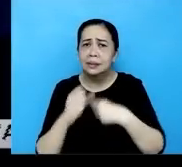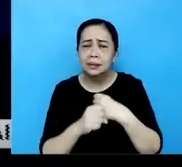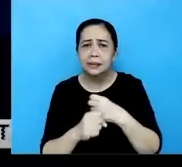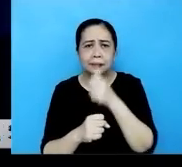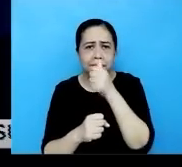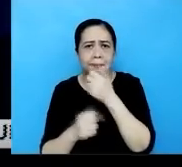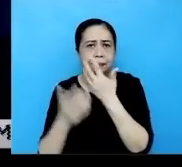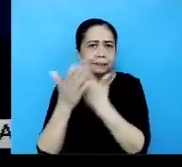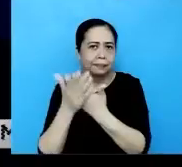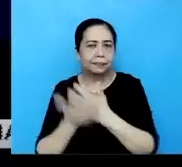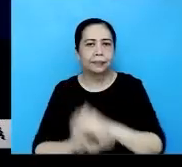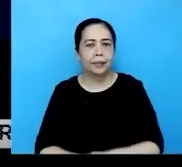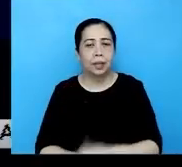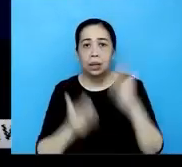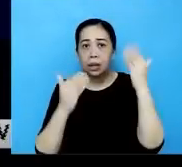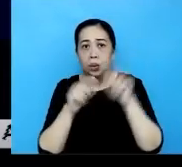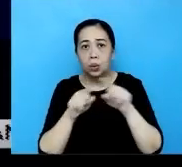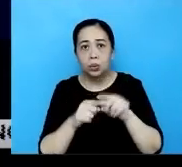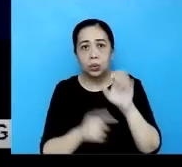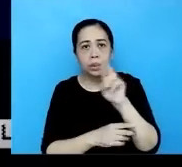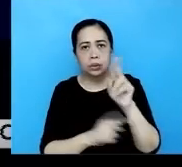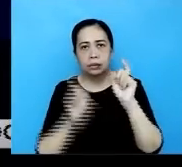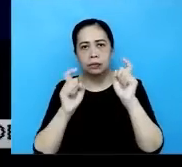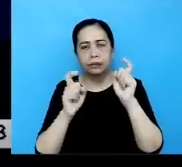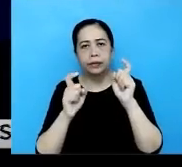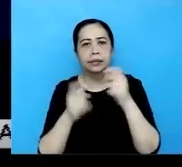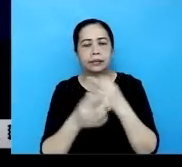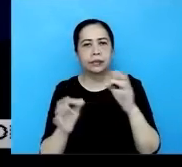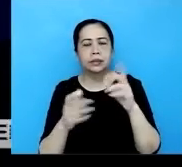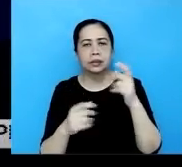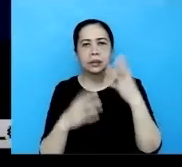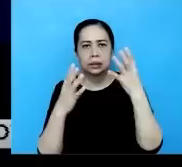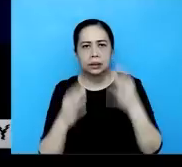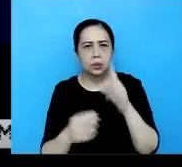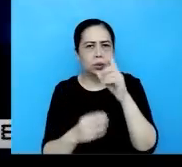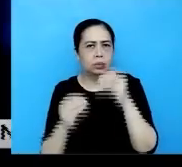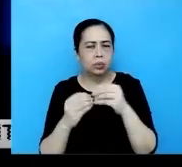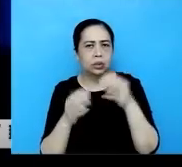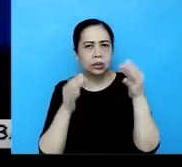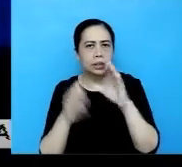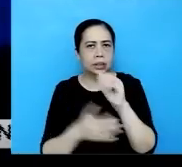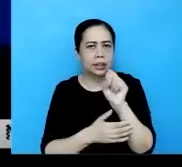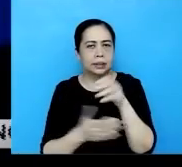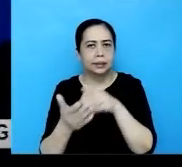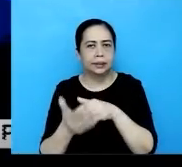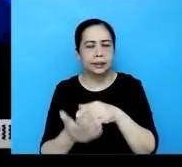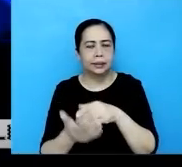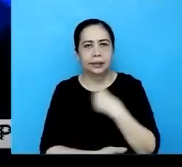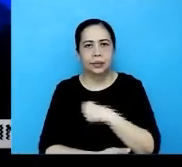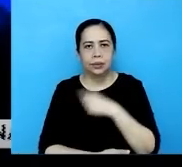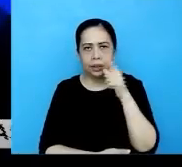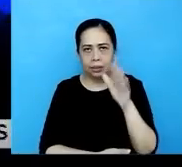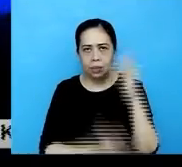pagkakakulong. Umaasa rin ang EU sa mabilis na paglabas ng resolusyon sa isa pang drug case laban kay De Lima. Sana rin